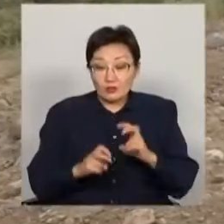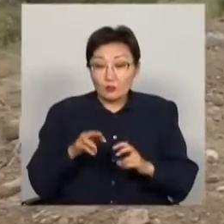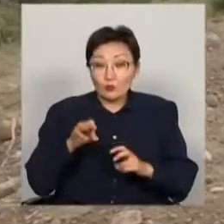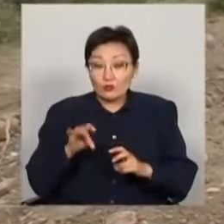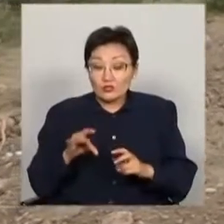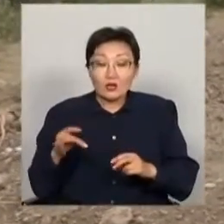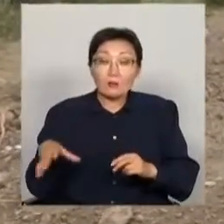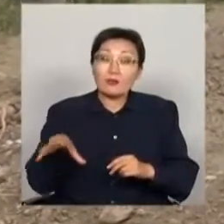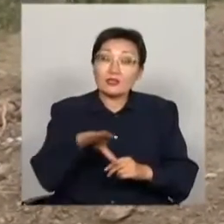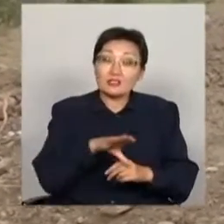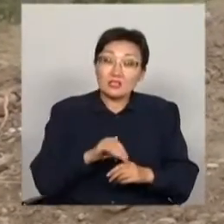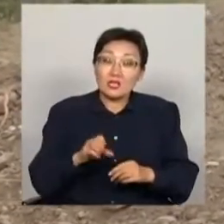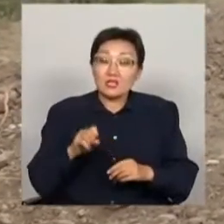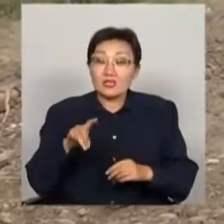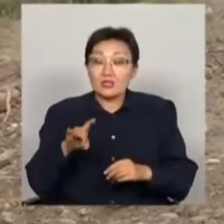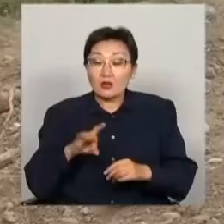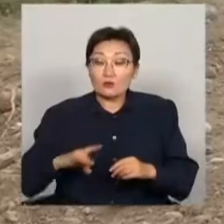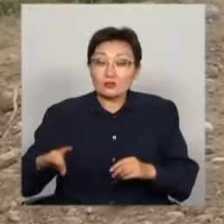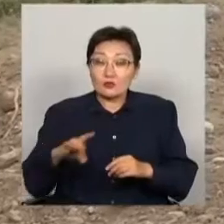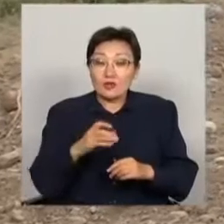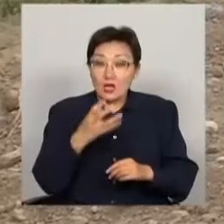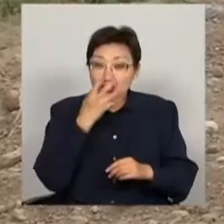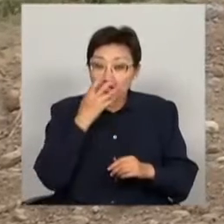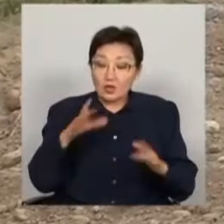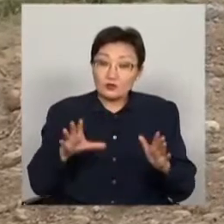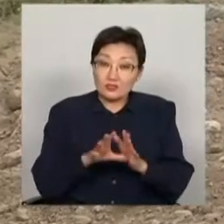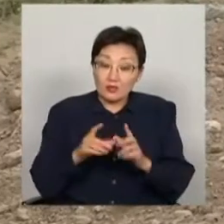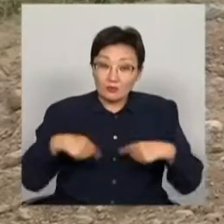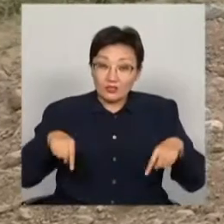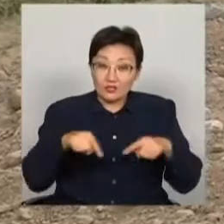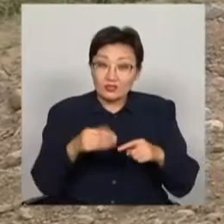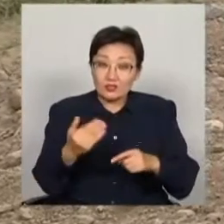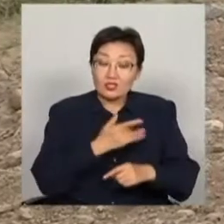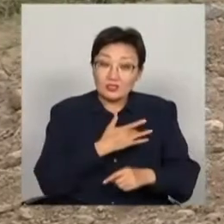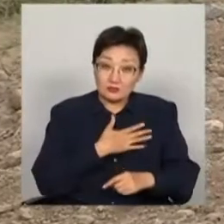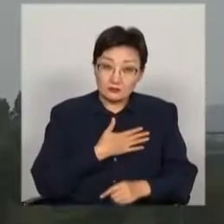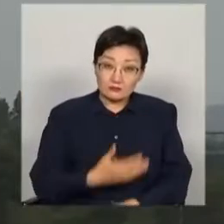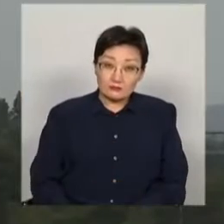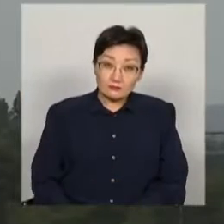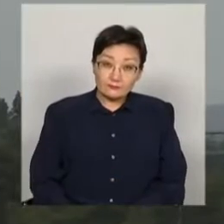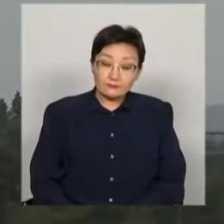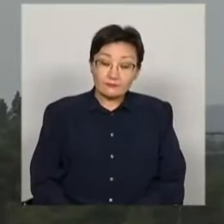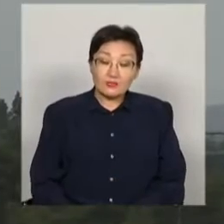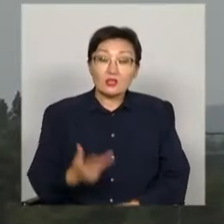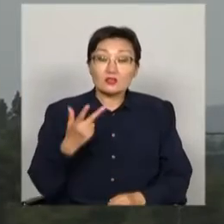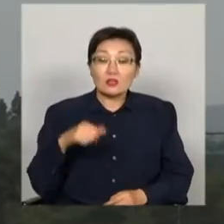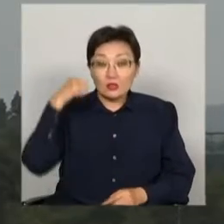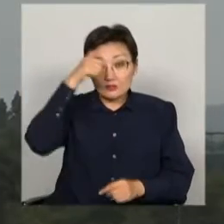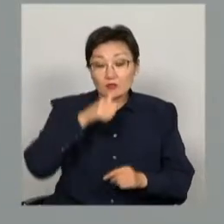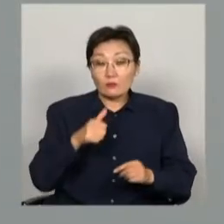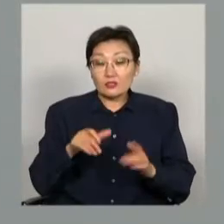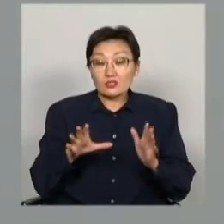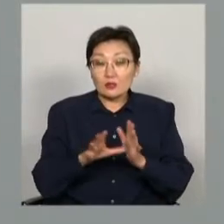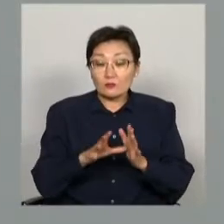қоқыстардың барлығы да Іле ауданына қарасты жылу электр станциясына тиесілі екен. Ал 3-ші жылу электр